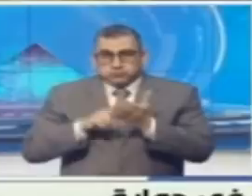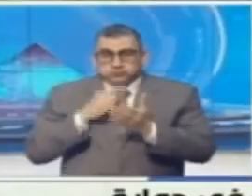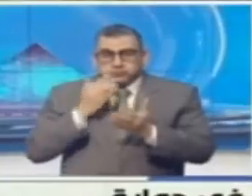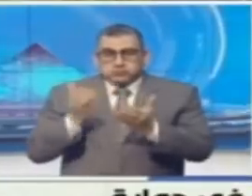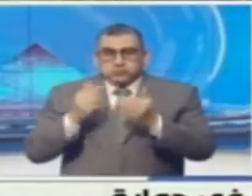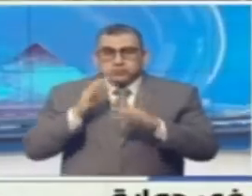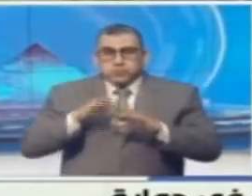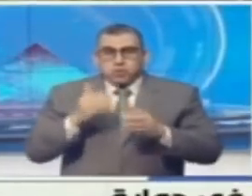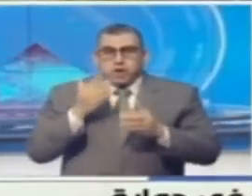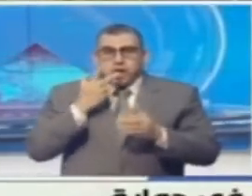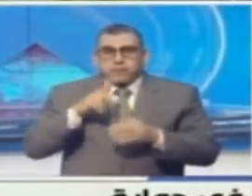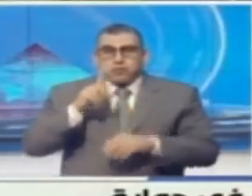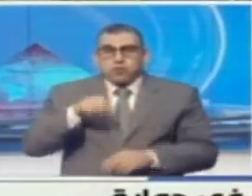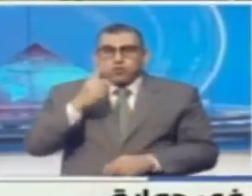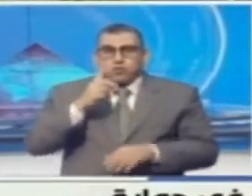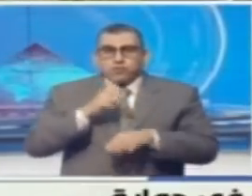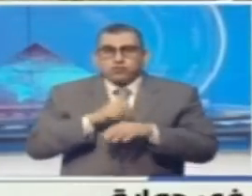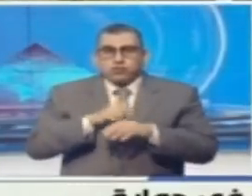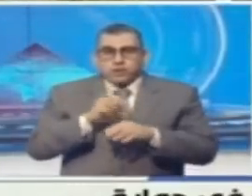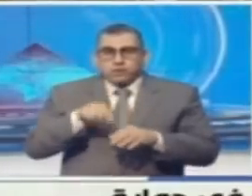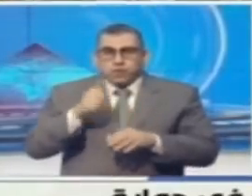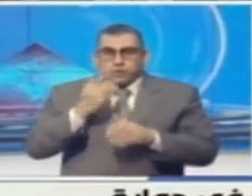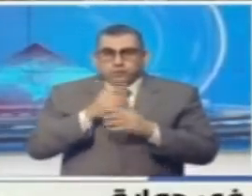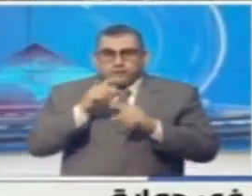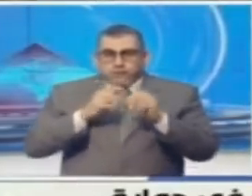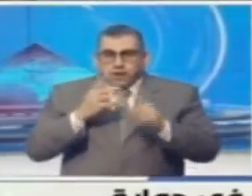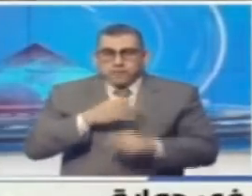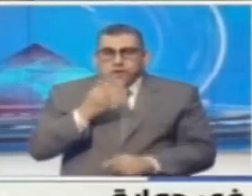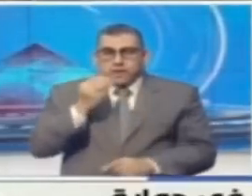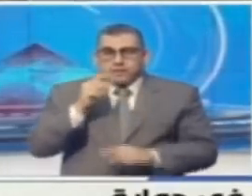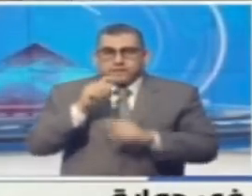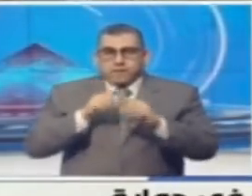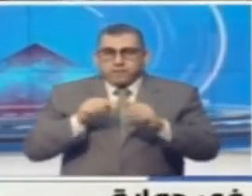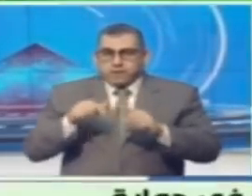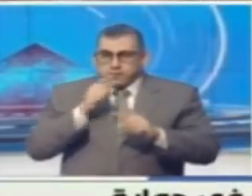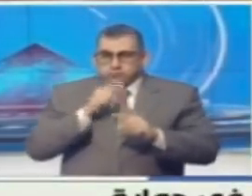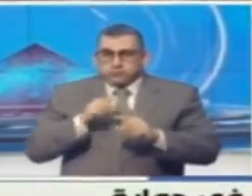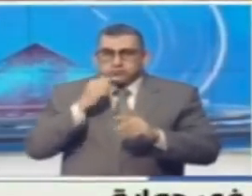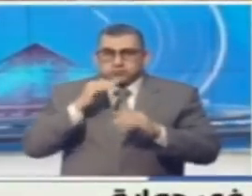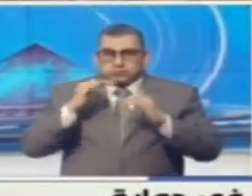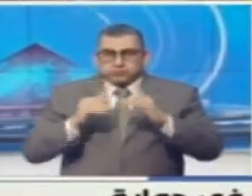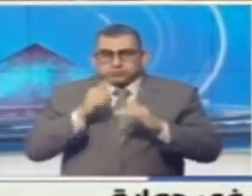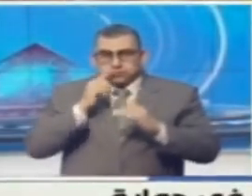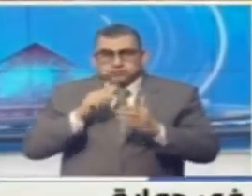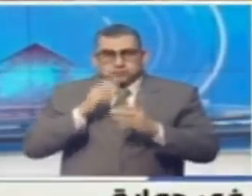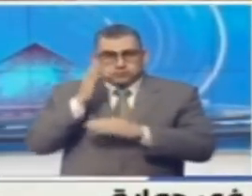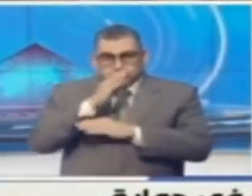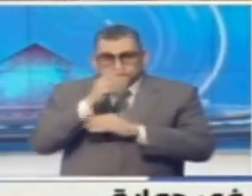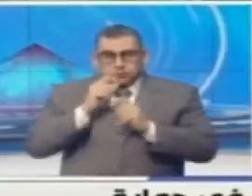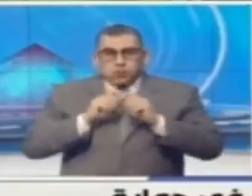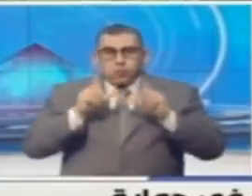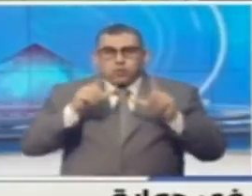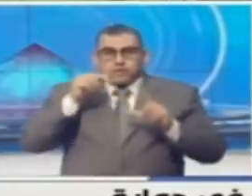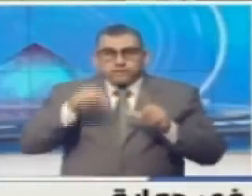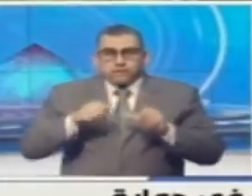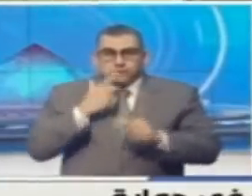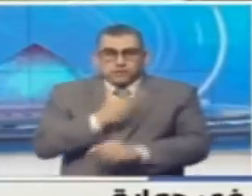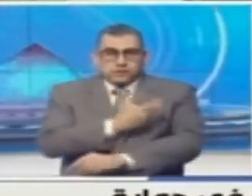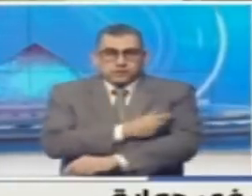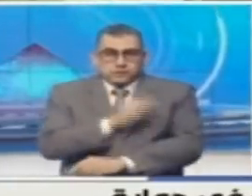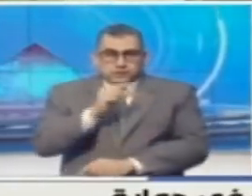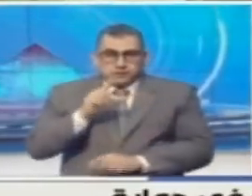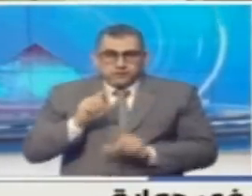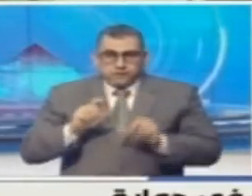للبقاء لمدة يوم واحد بالمستشفى بنسبة 40%، مشيرا إلى أن الدراسات أظهرت أن اللقاحات